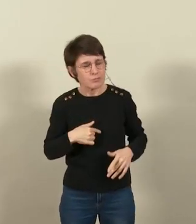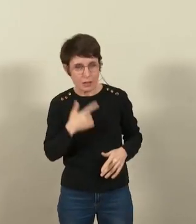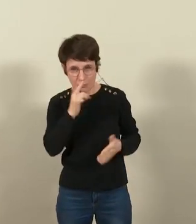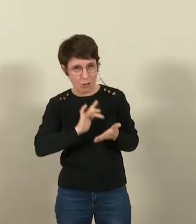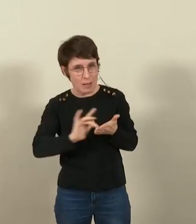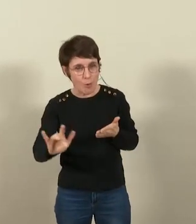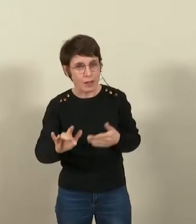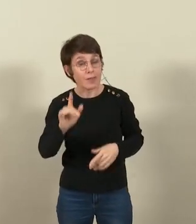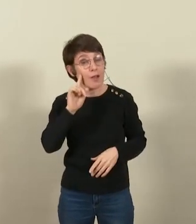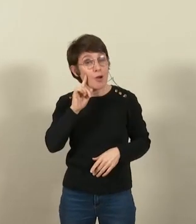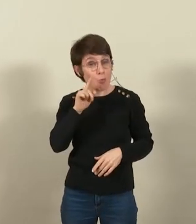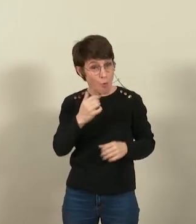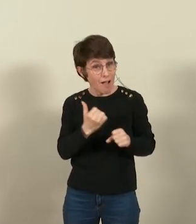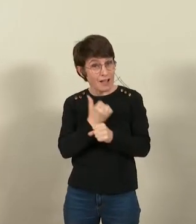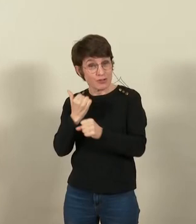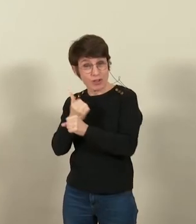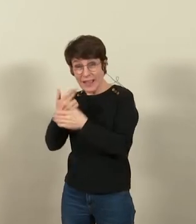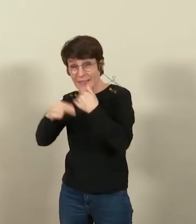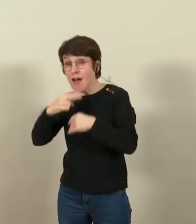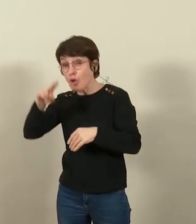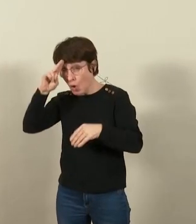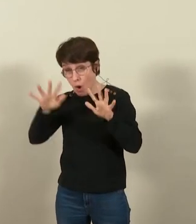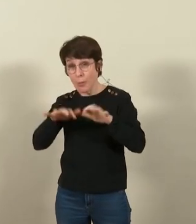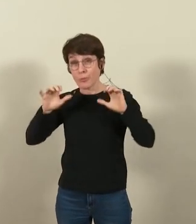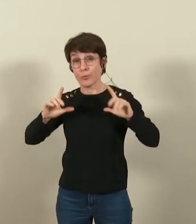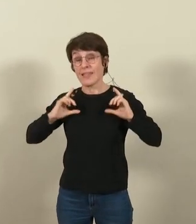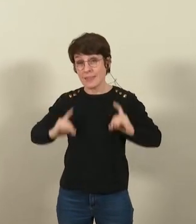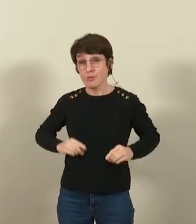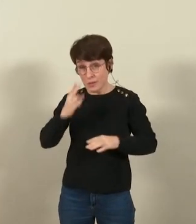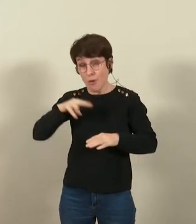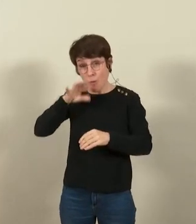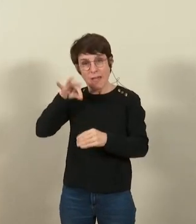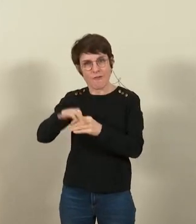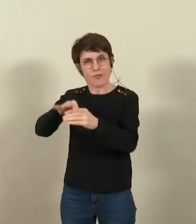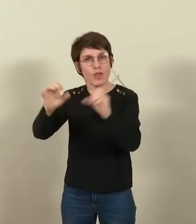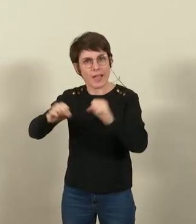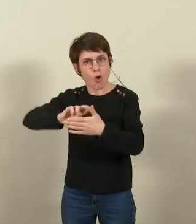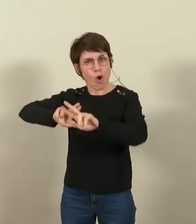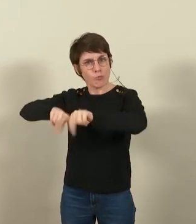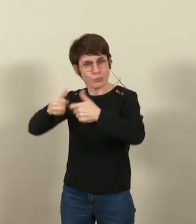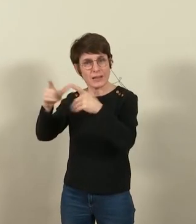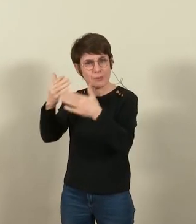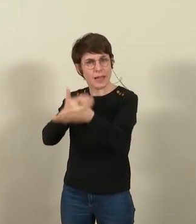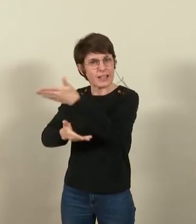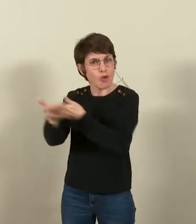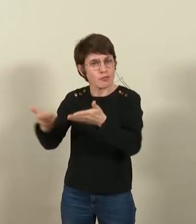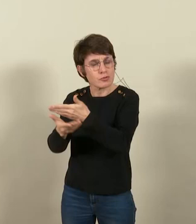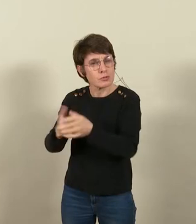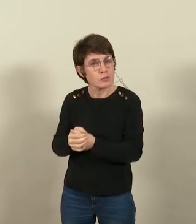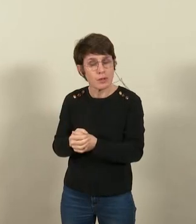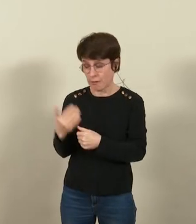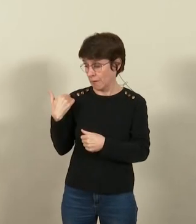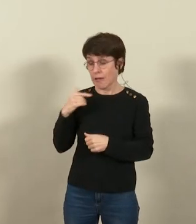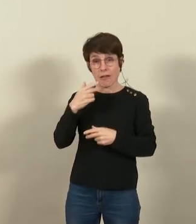socio-démocrates votent tous les accords de libre échange au niveau européen récemment le 22 novembre dernier